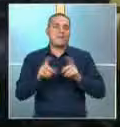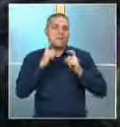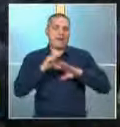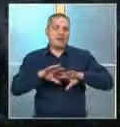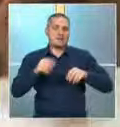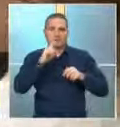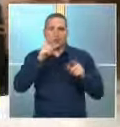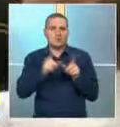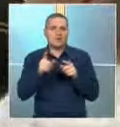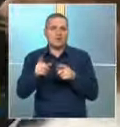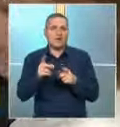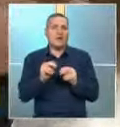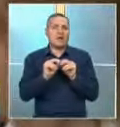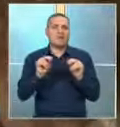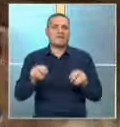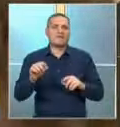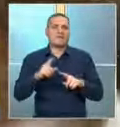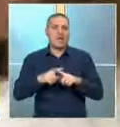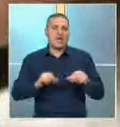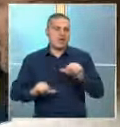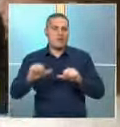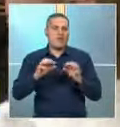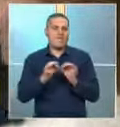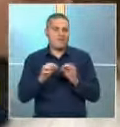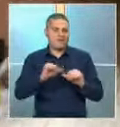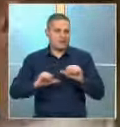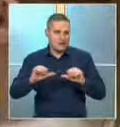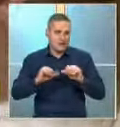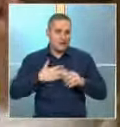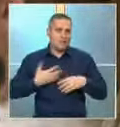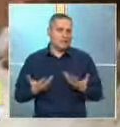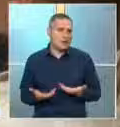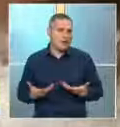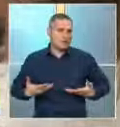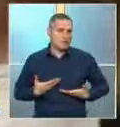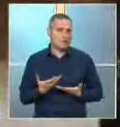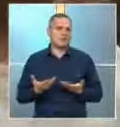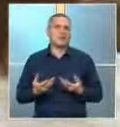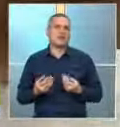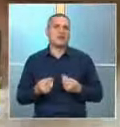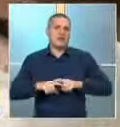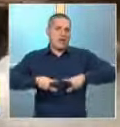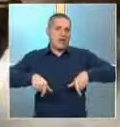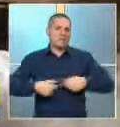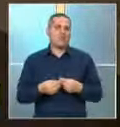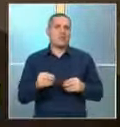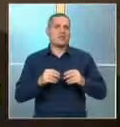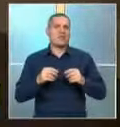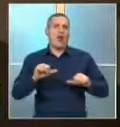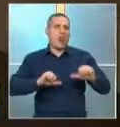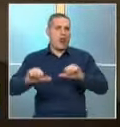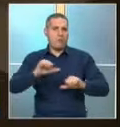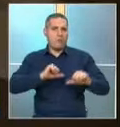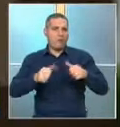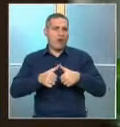Да. Госпожо Мавродиева, вие преподавате по химия, физика. Имате ли необходимите кабинети,